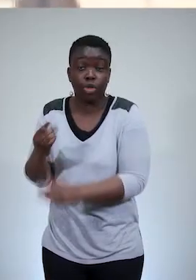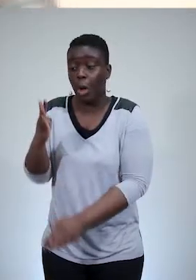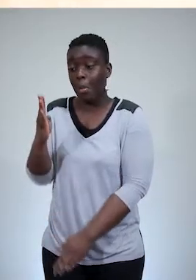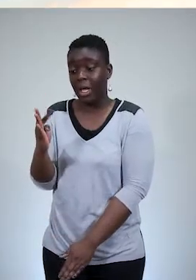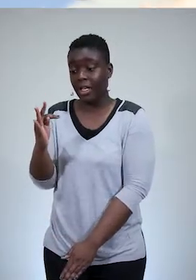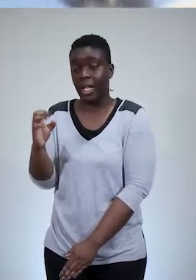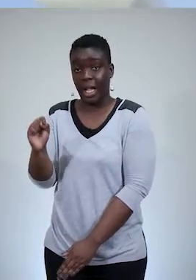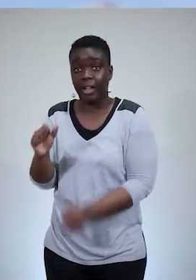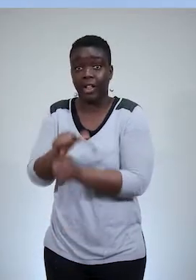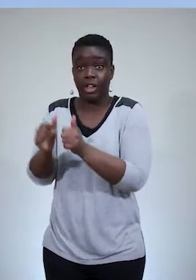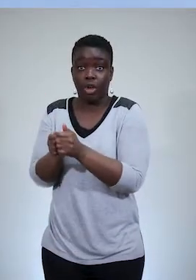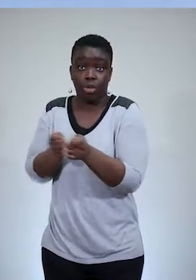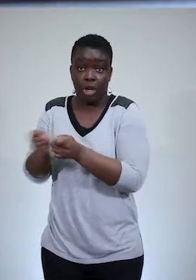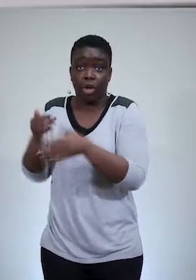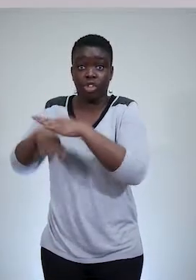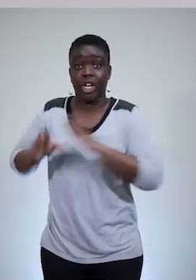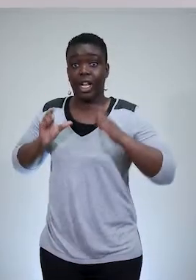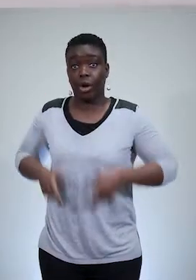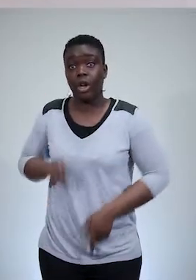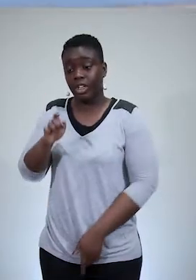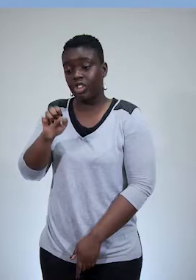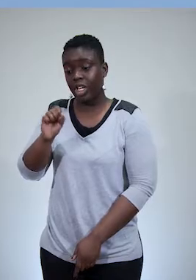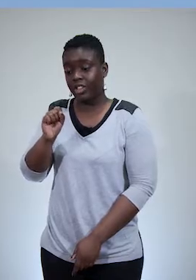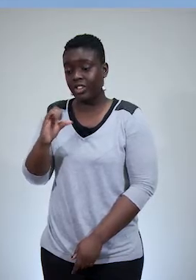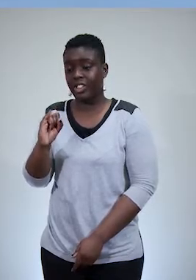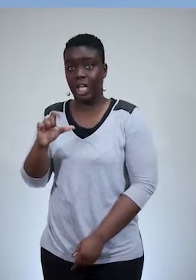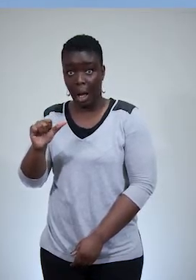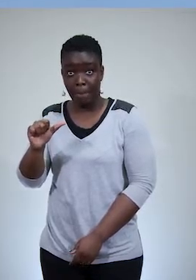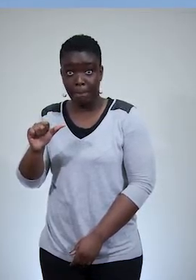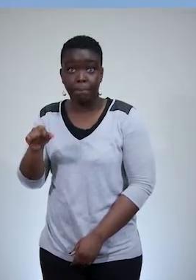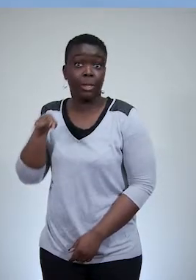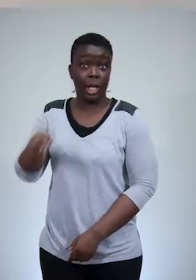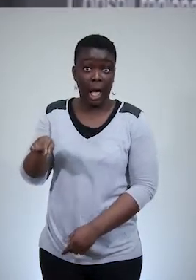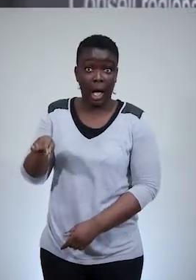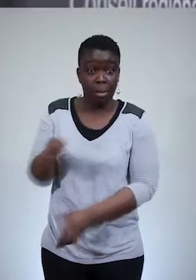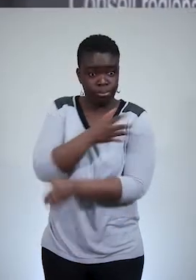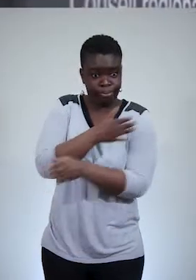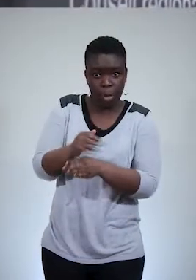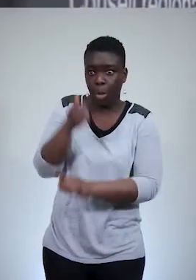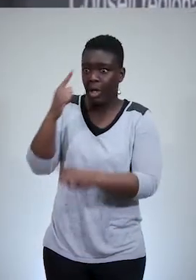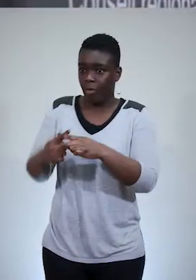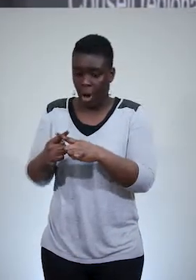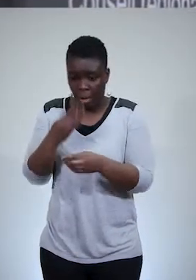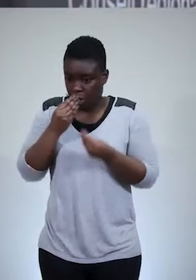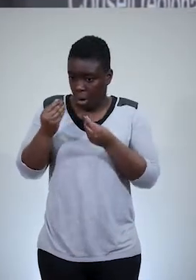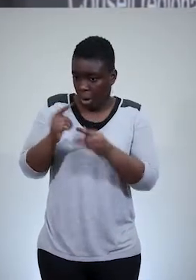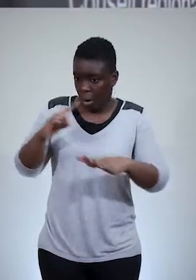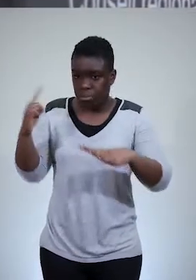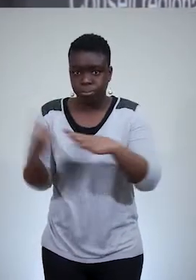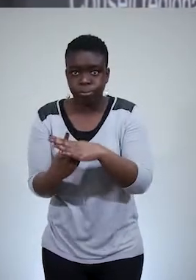profs d'aménagement spécifique parce que j'avais pas envie de les embêter. Et vis-à-vis des autres élèves, j'avais pas envie d'être celle qui